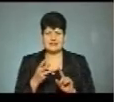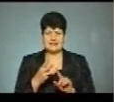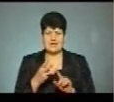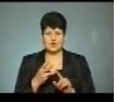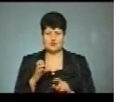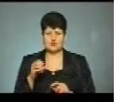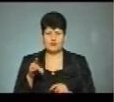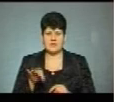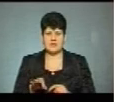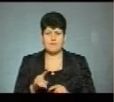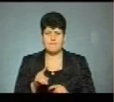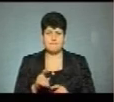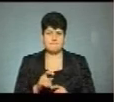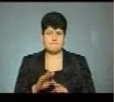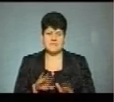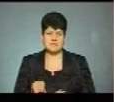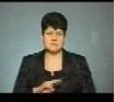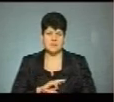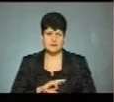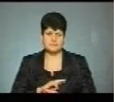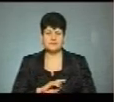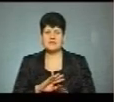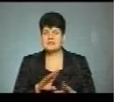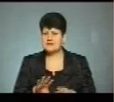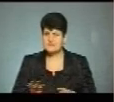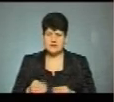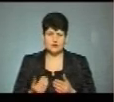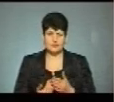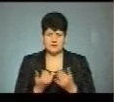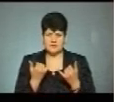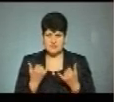ступеня посмертно. Це всі новини на цю пору. Наступний